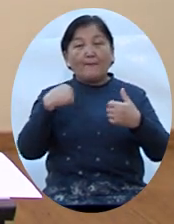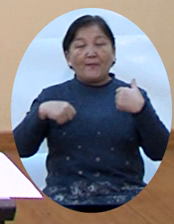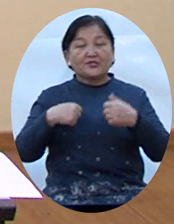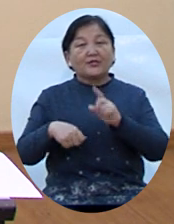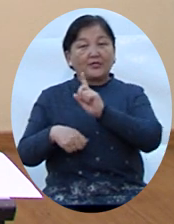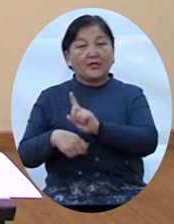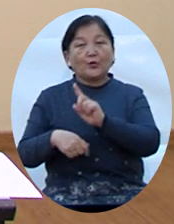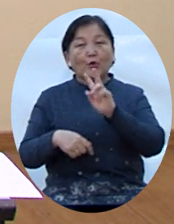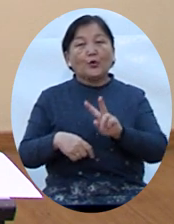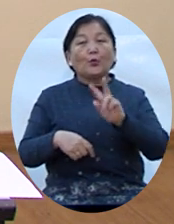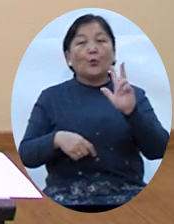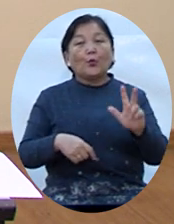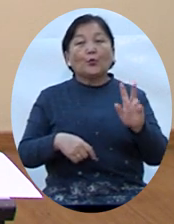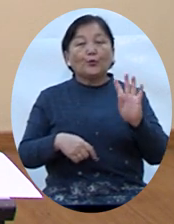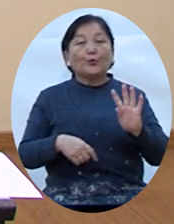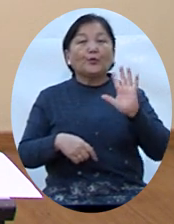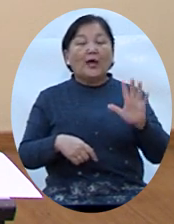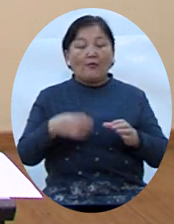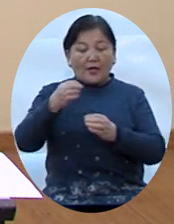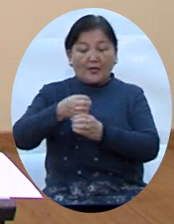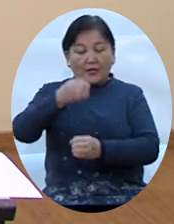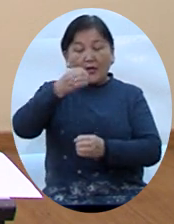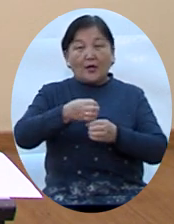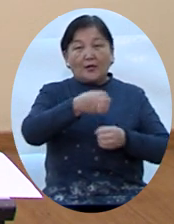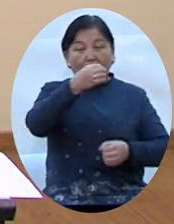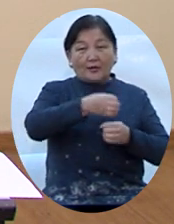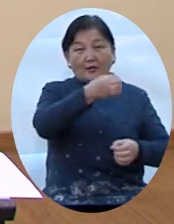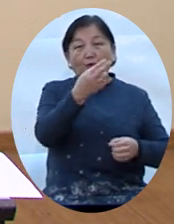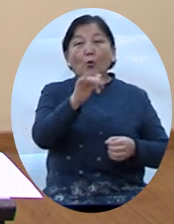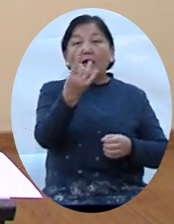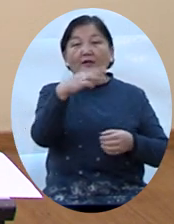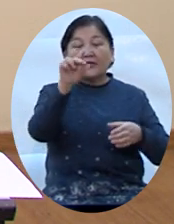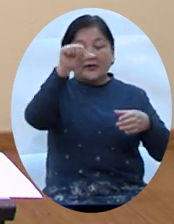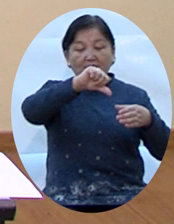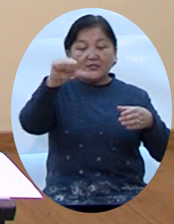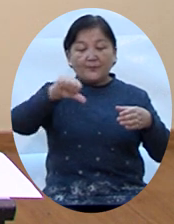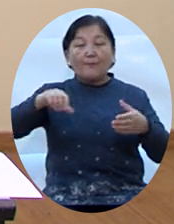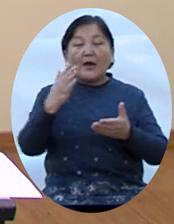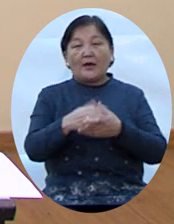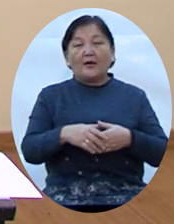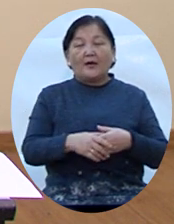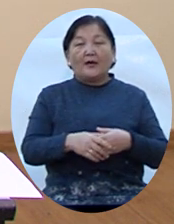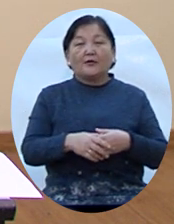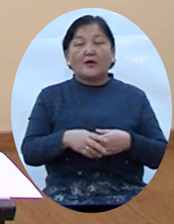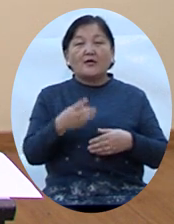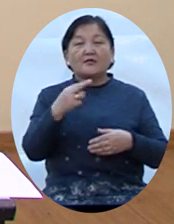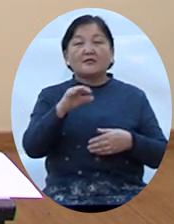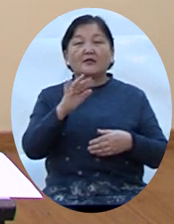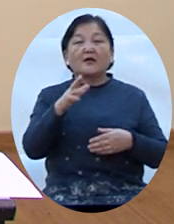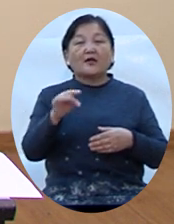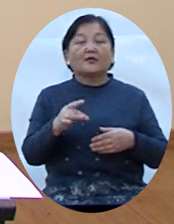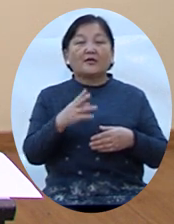хүртэл дугаарлан бэлдсэн байгаа. За эхлээд бүгдээрээ универсал индикаторын цаас ашиглан